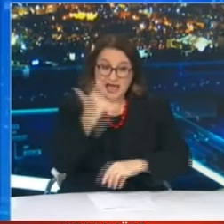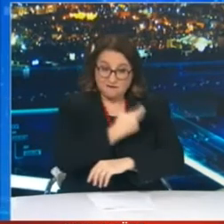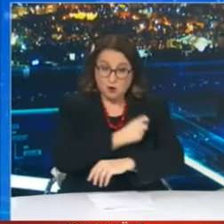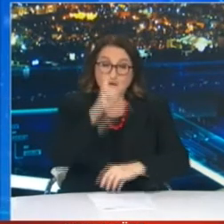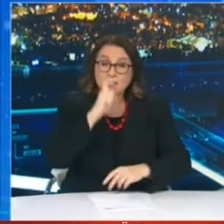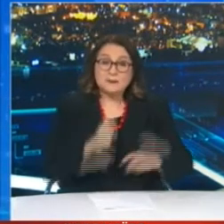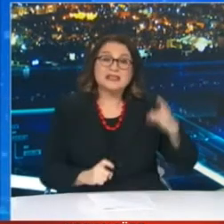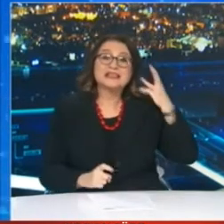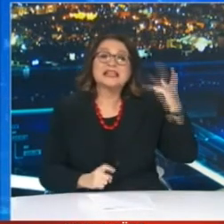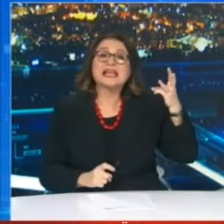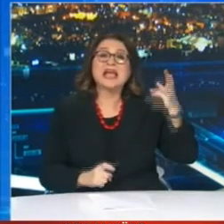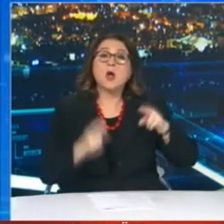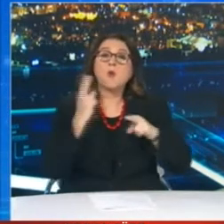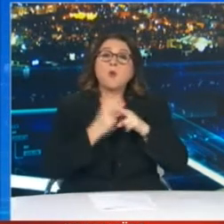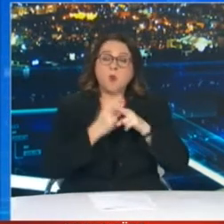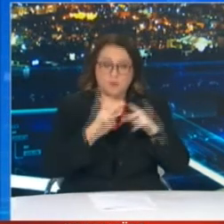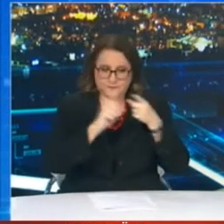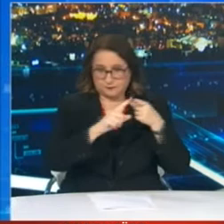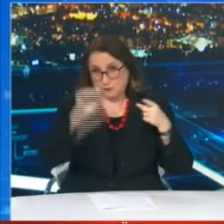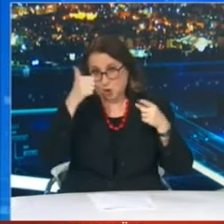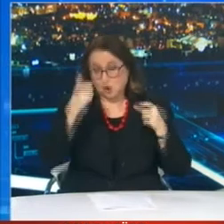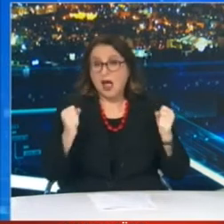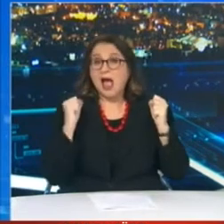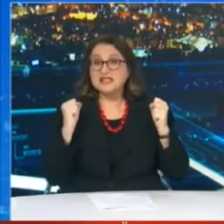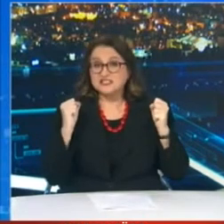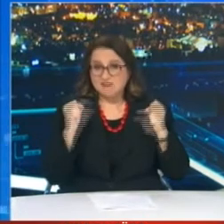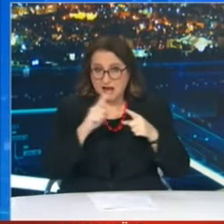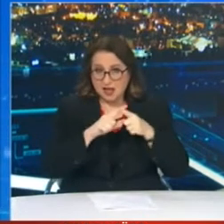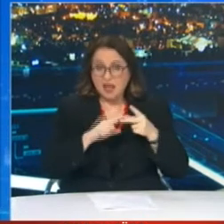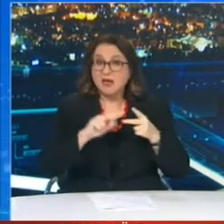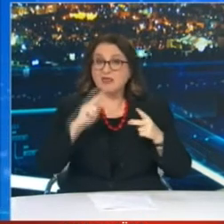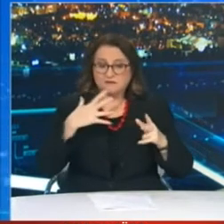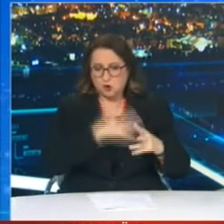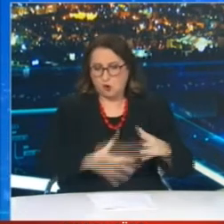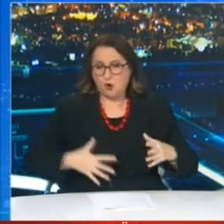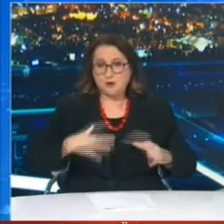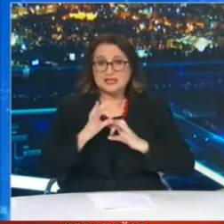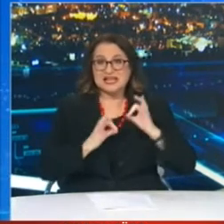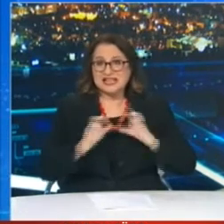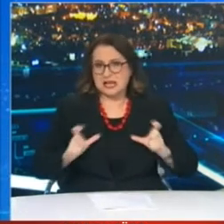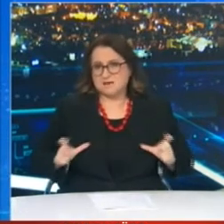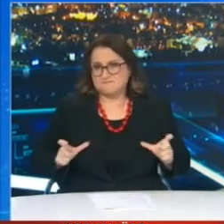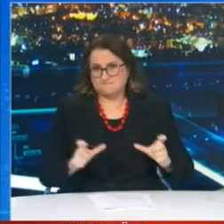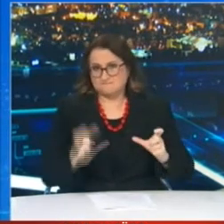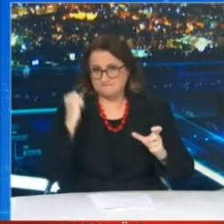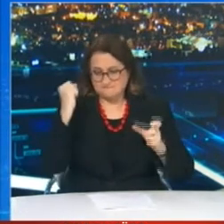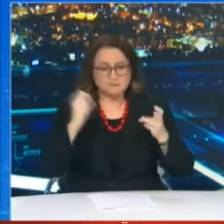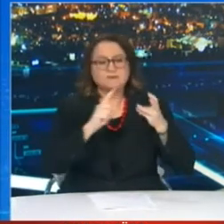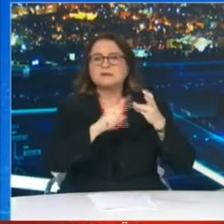προϋποθέσεις. Την ασφάλεια, την ανοσογονικότητα και την